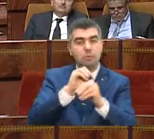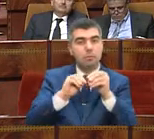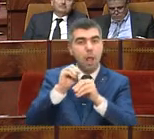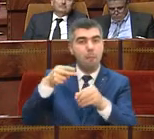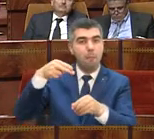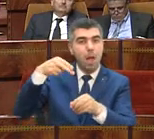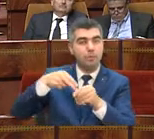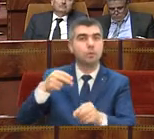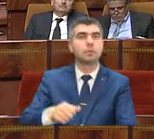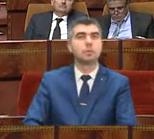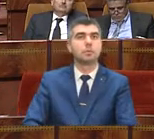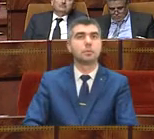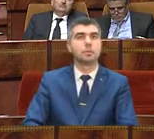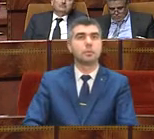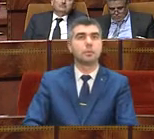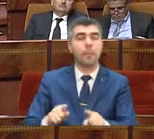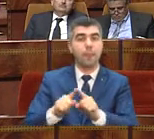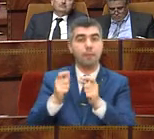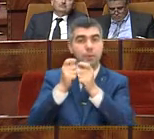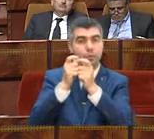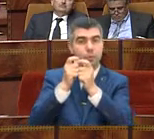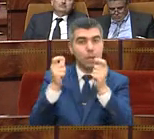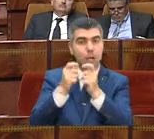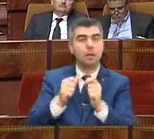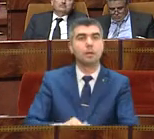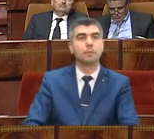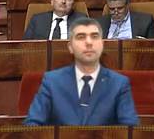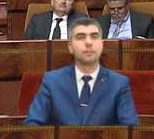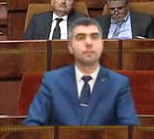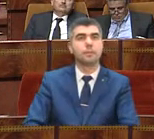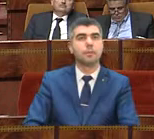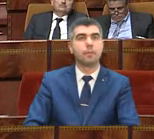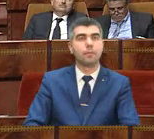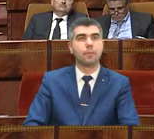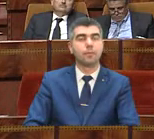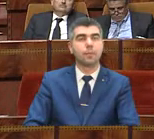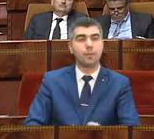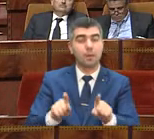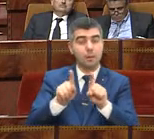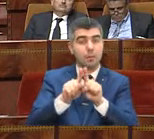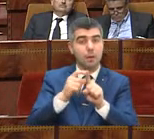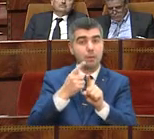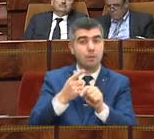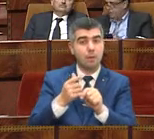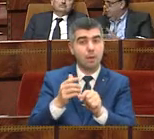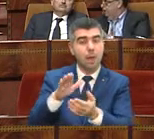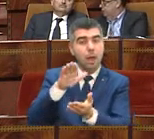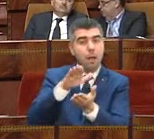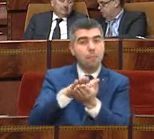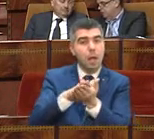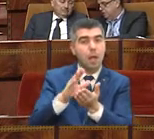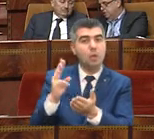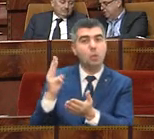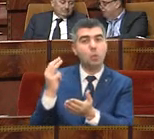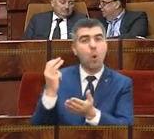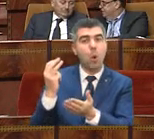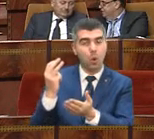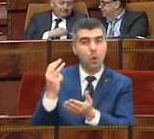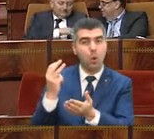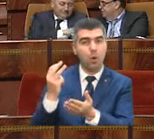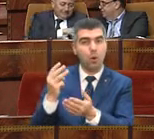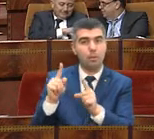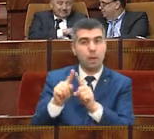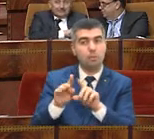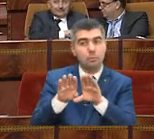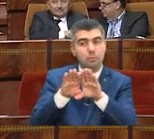هاد الشركة اللي عندها القدرة ديال تخزين ديال 3 شهور وتحقق الأمن